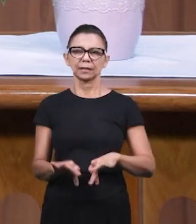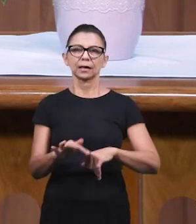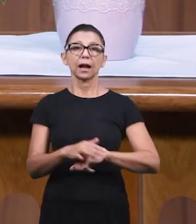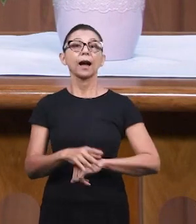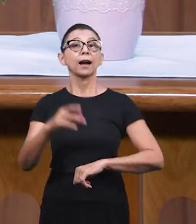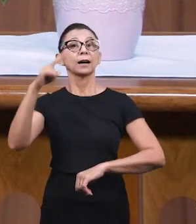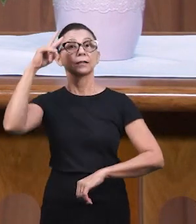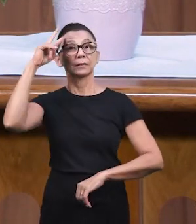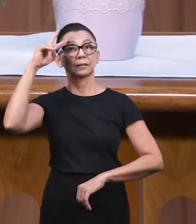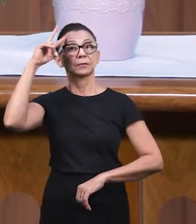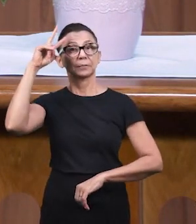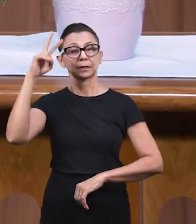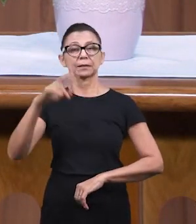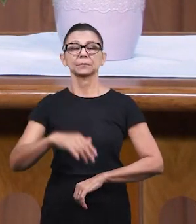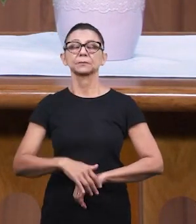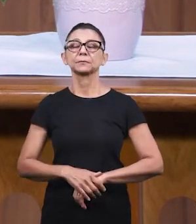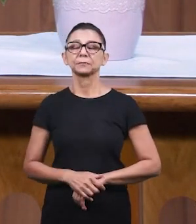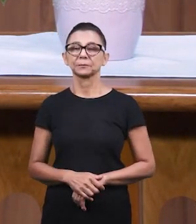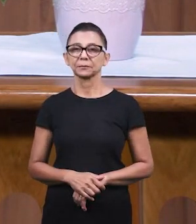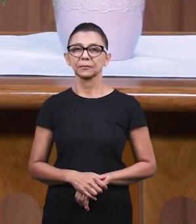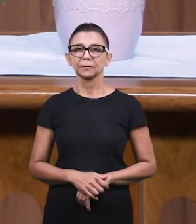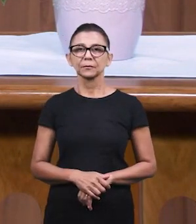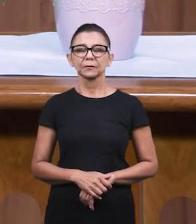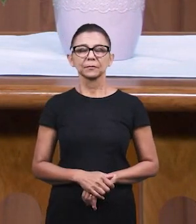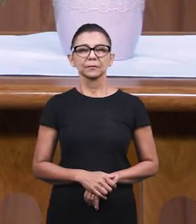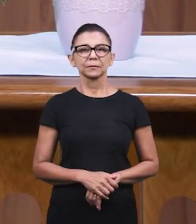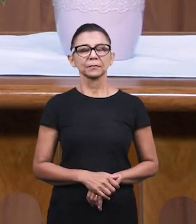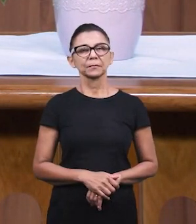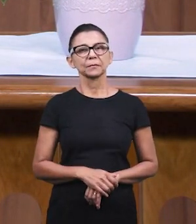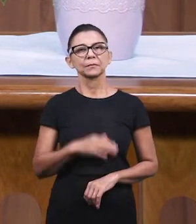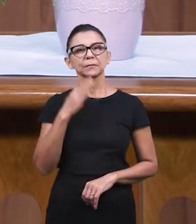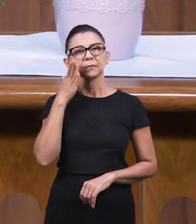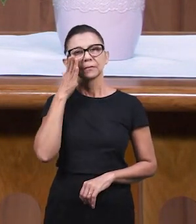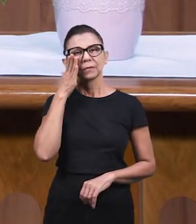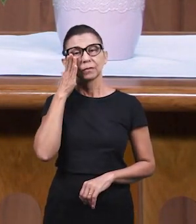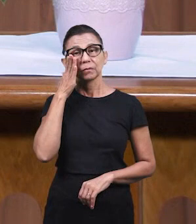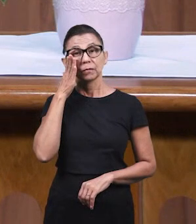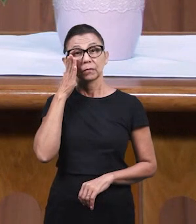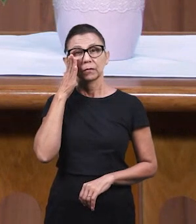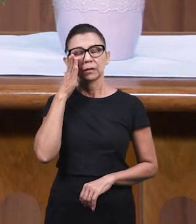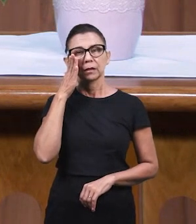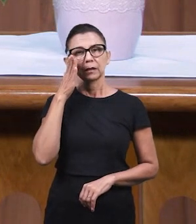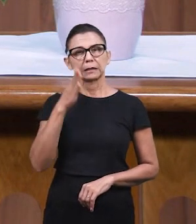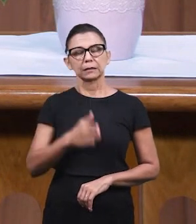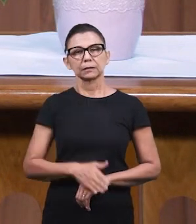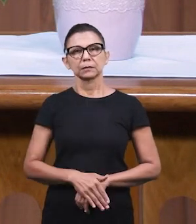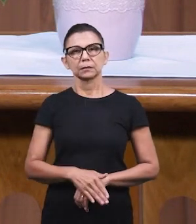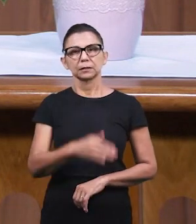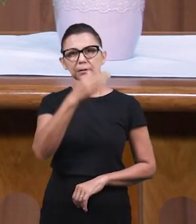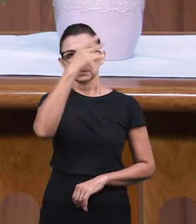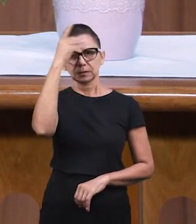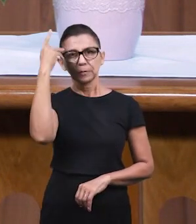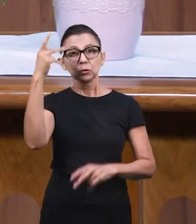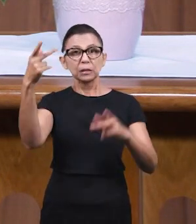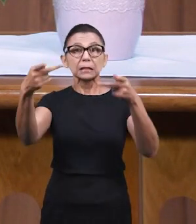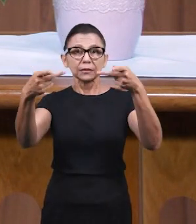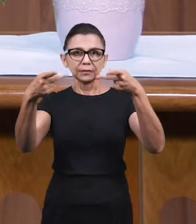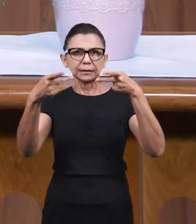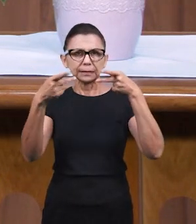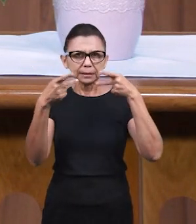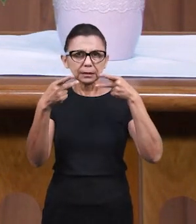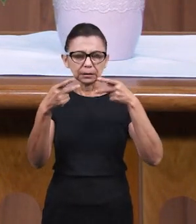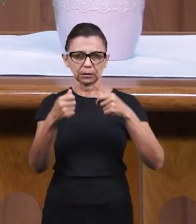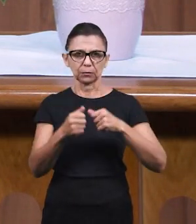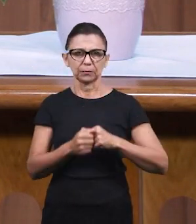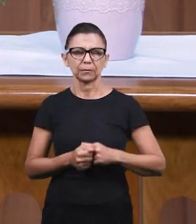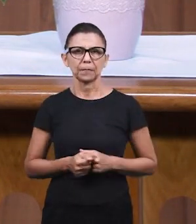богослужение закончилось. В этот момент мы хотели бы напомнить всем тем, кто смотрит нас в